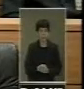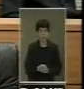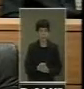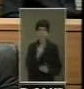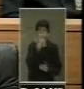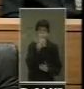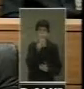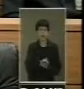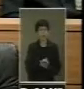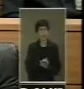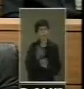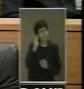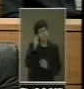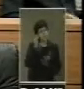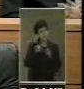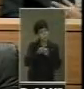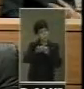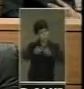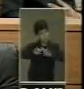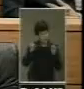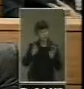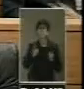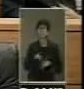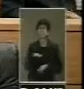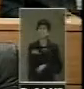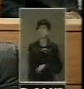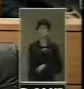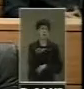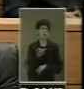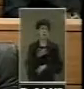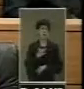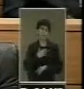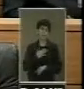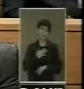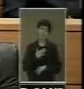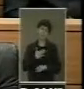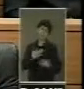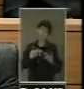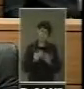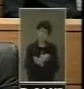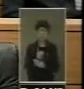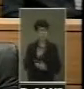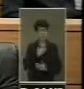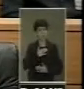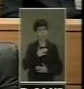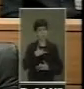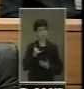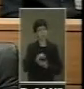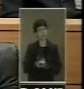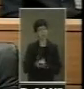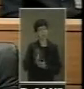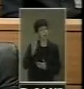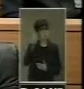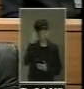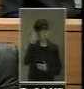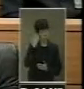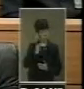เป็นเรื่องปกติที่เราจะเห็นไม่ตรงกันผมอาจจะเปลี่ยนไปครับท่านประธานใน